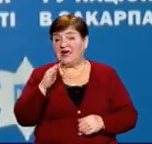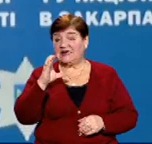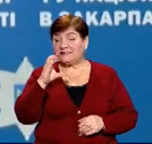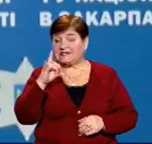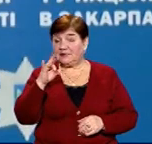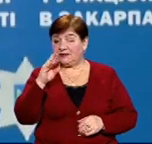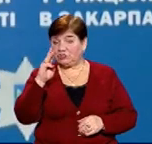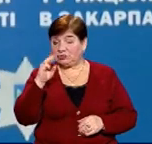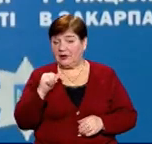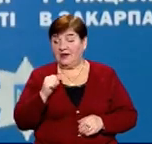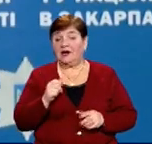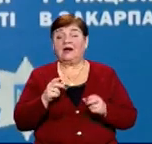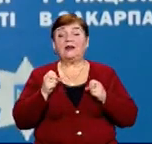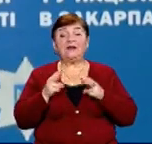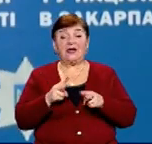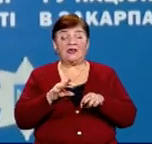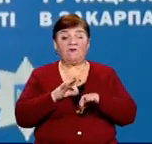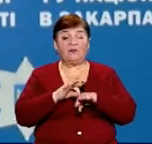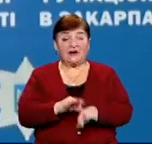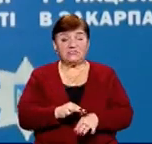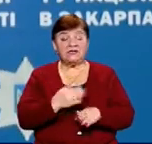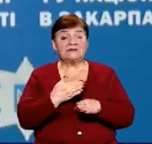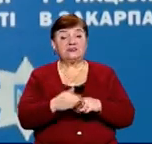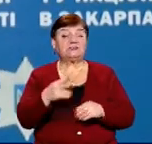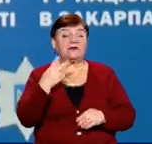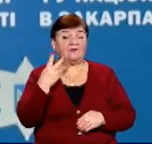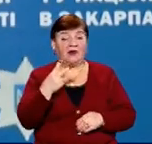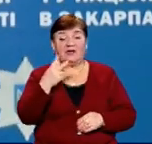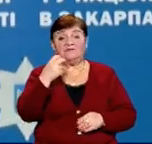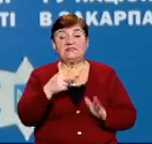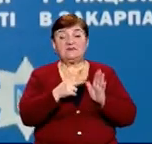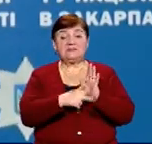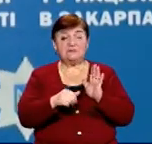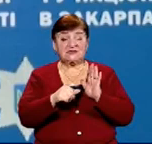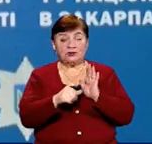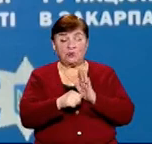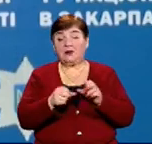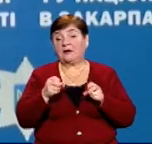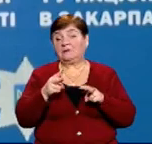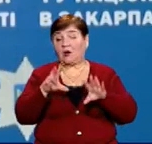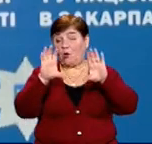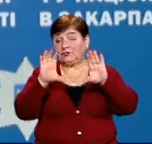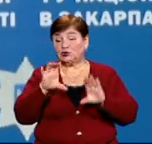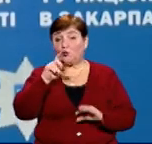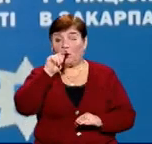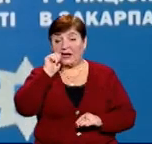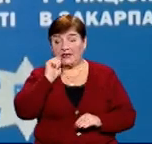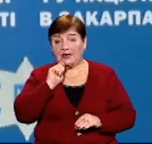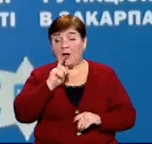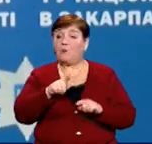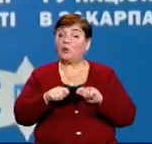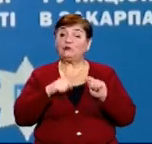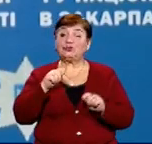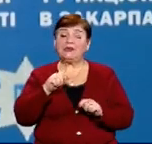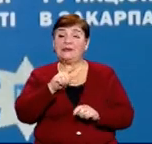у поліції відкрито кримінальне провадження за частиною 2 статті 286 Кримінального кодексу України, тобто